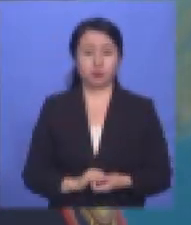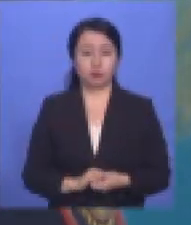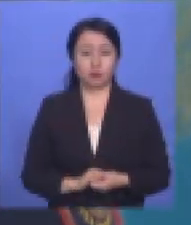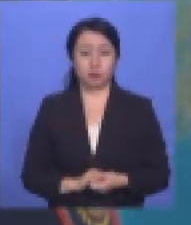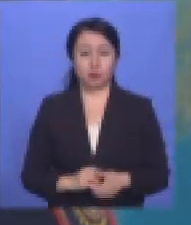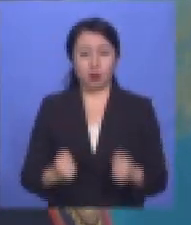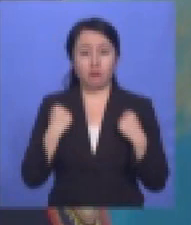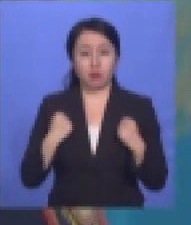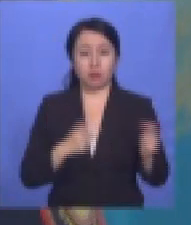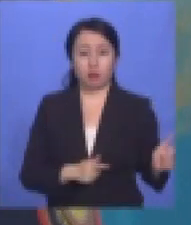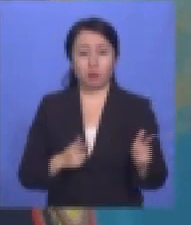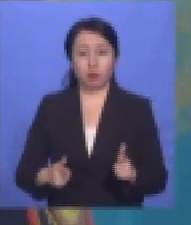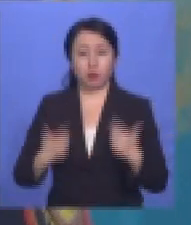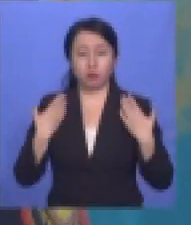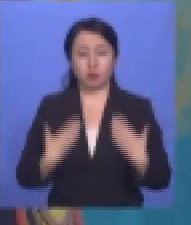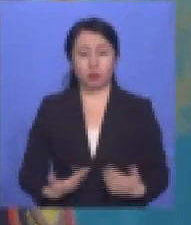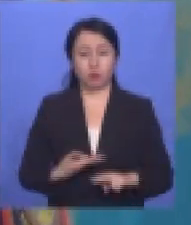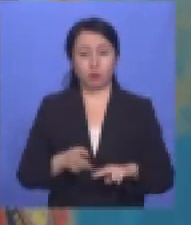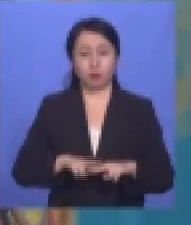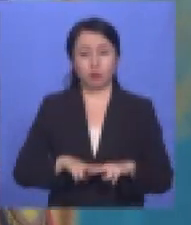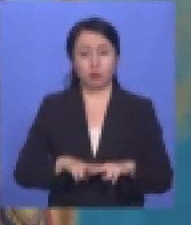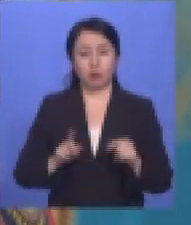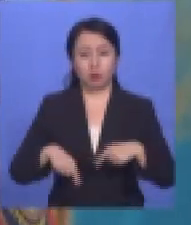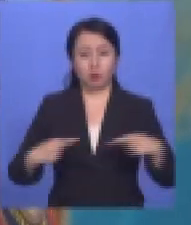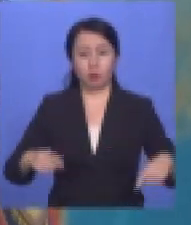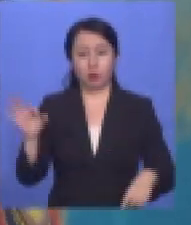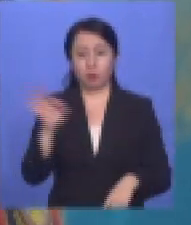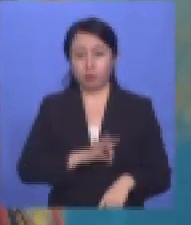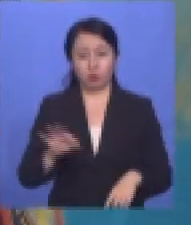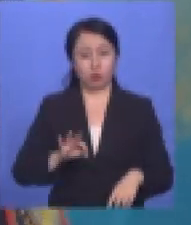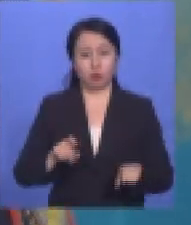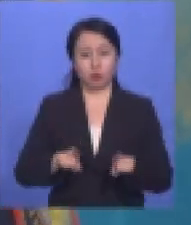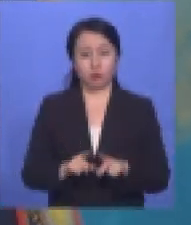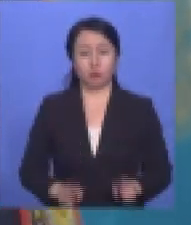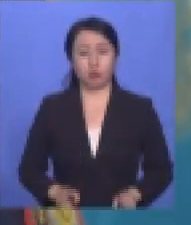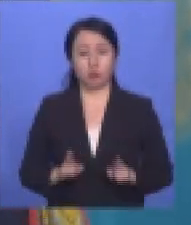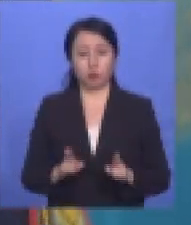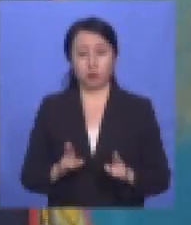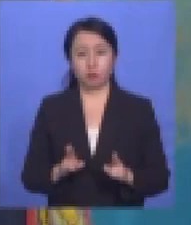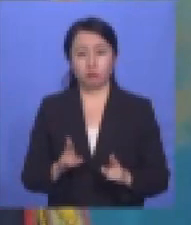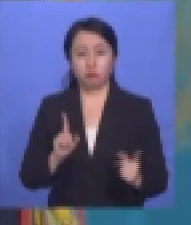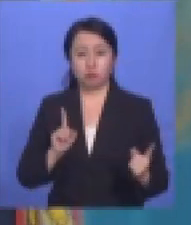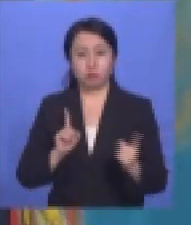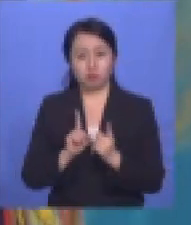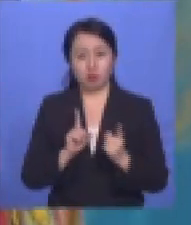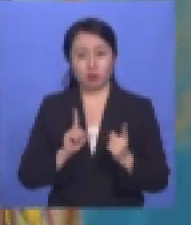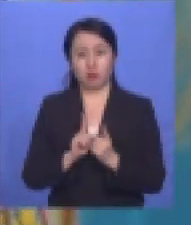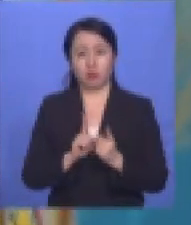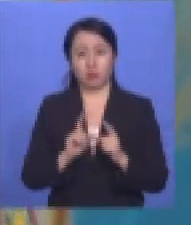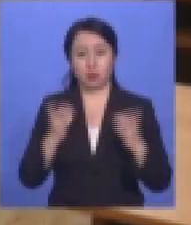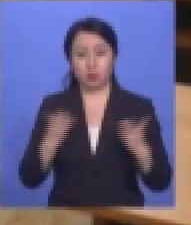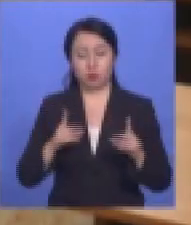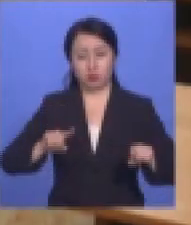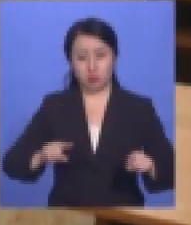физ подготовка естественно потому что в любой момент ты можешь оказаться с преступником один на один и тебе нужно будет